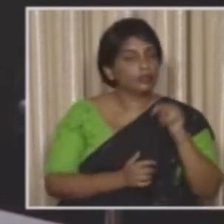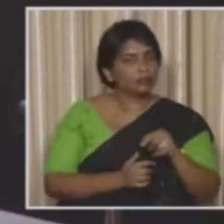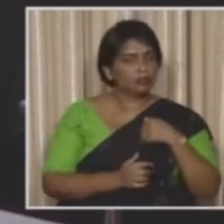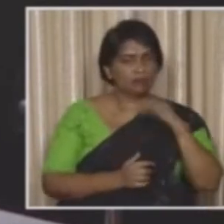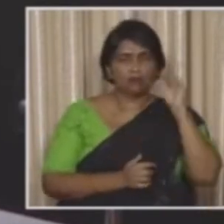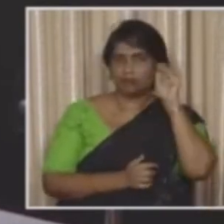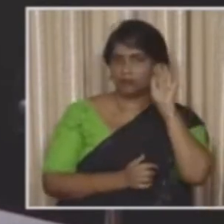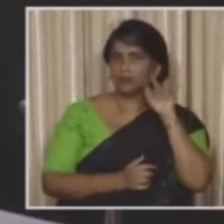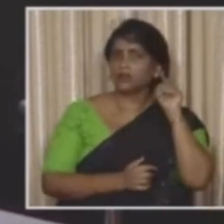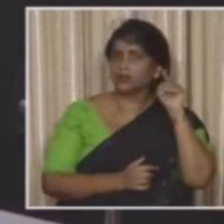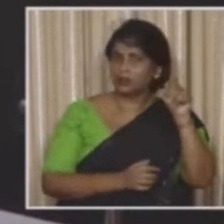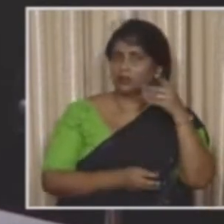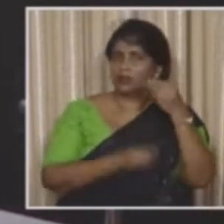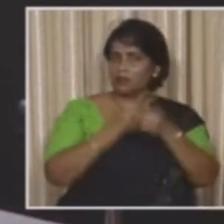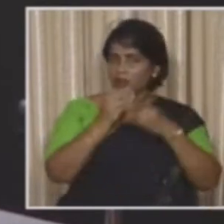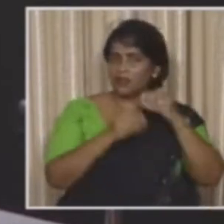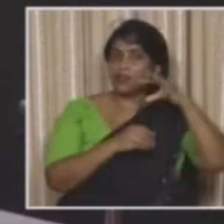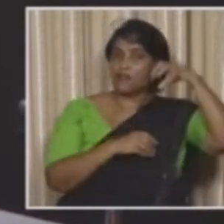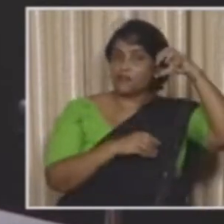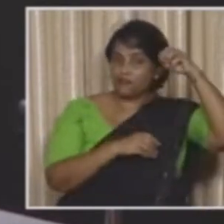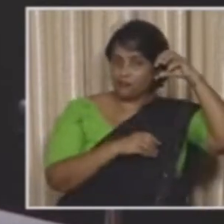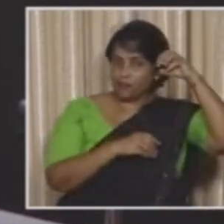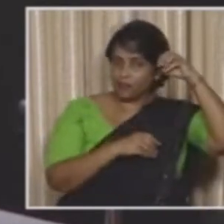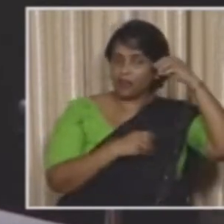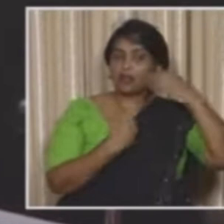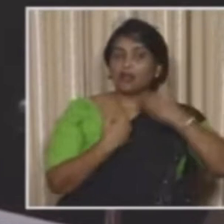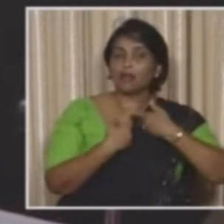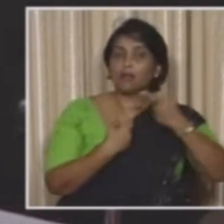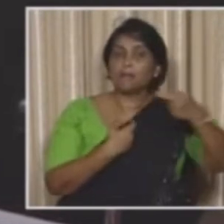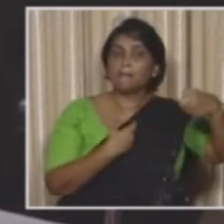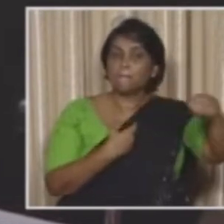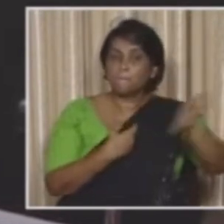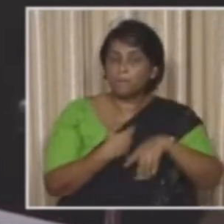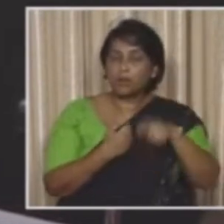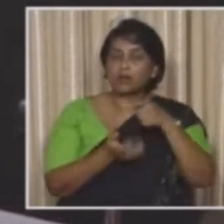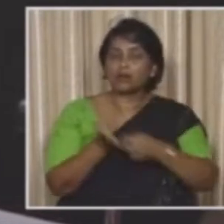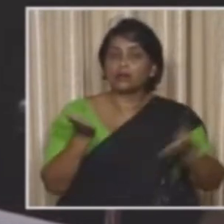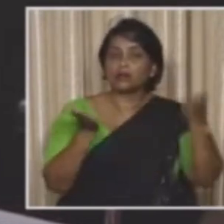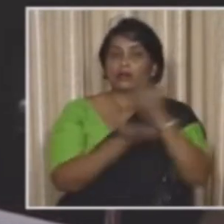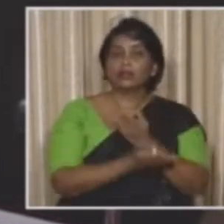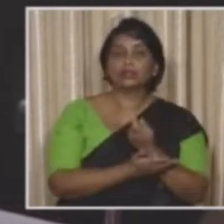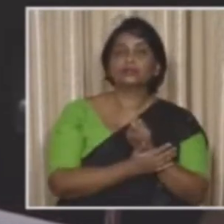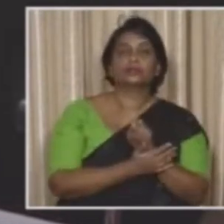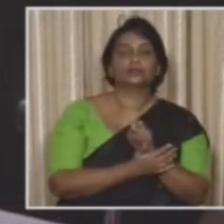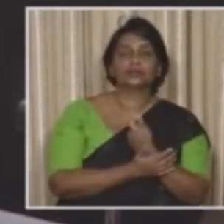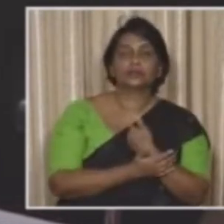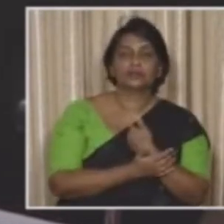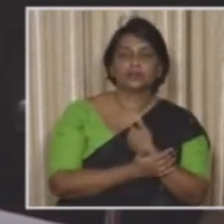දැනගන්න කැමති ඒගොල්ලෝ නිෂ්පාදනය කරන විදුලිය අප මිලදී ගන්න අත්සන් කරන ගිවිසුමේ ගාණ කීයද?